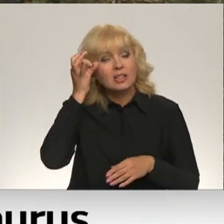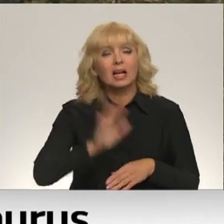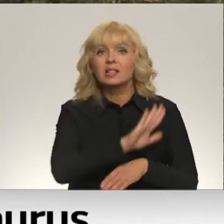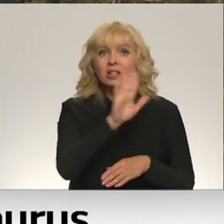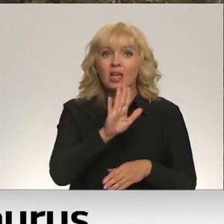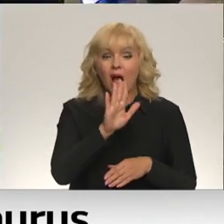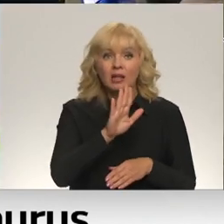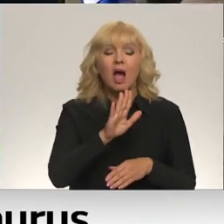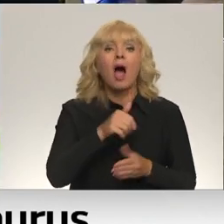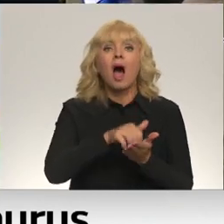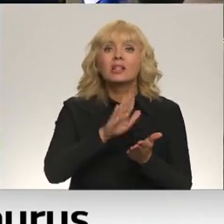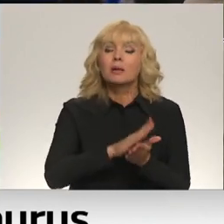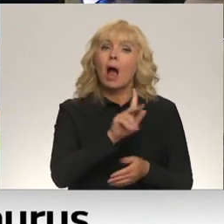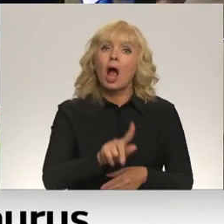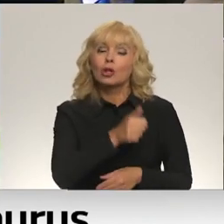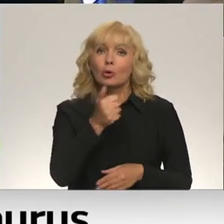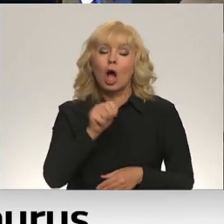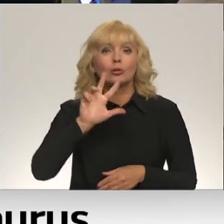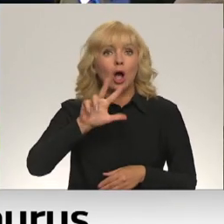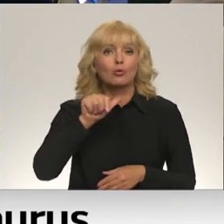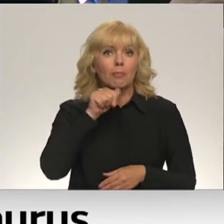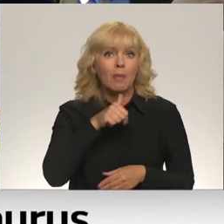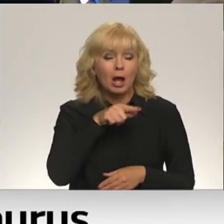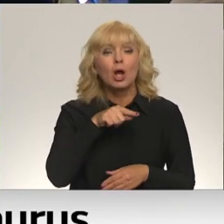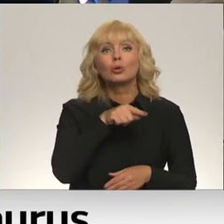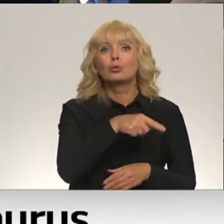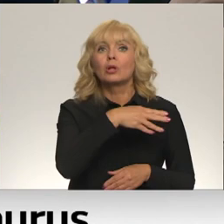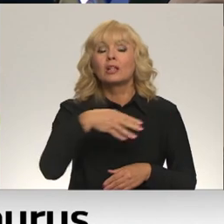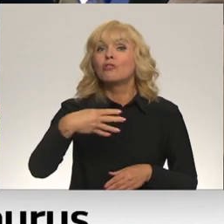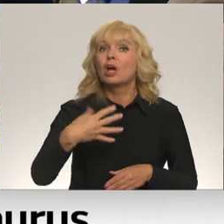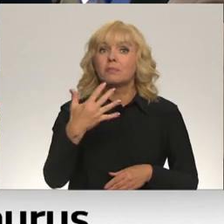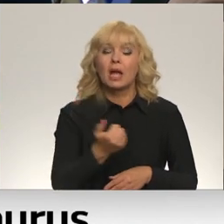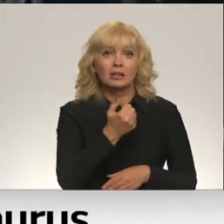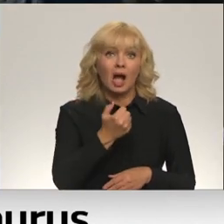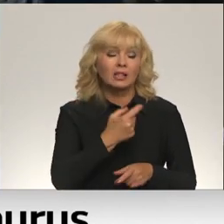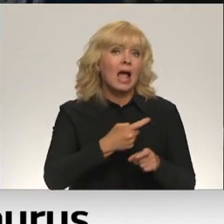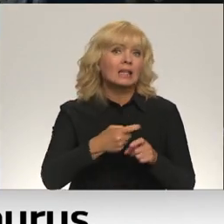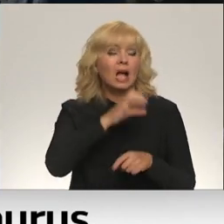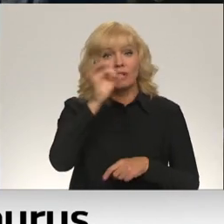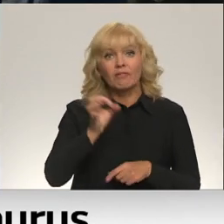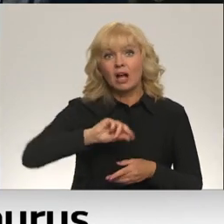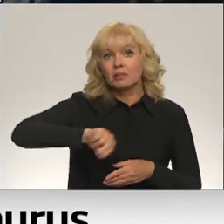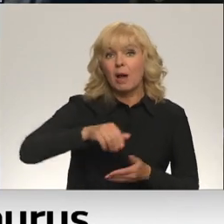atzīmēta 8. maijā. Šajā dienā 1945. Gadā nacistiskā Vācija